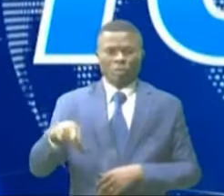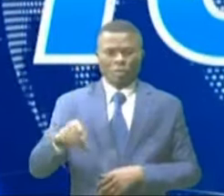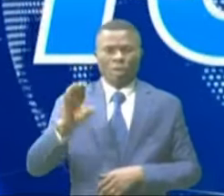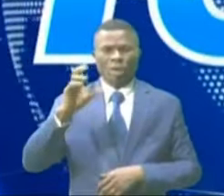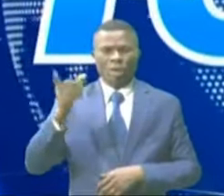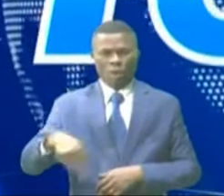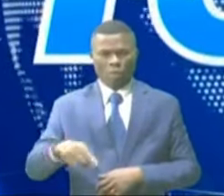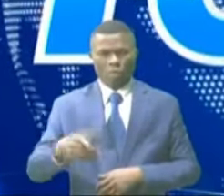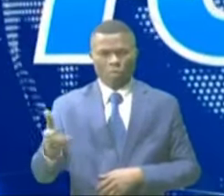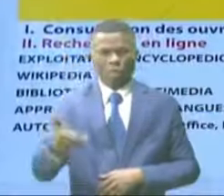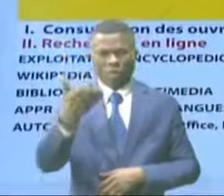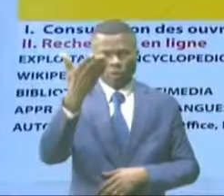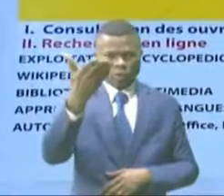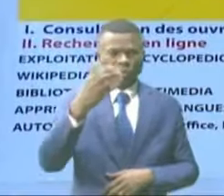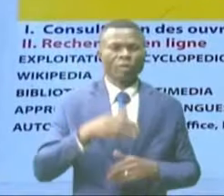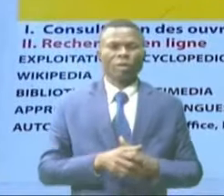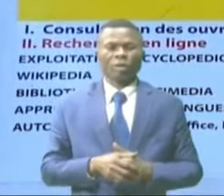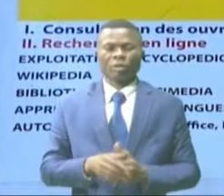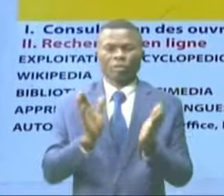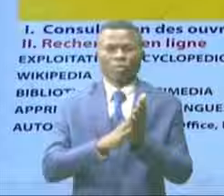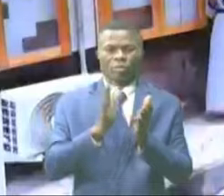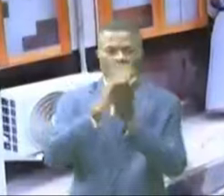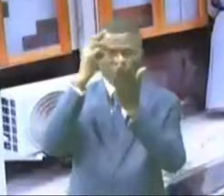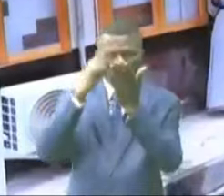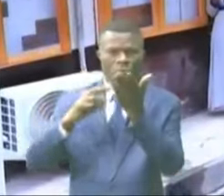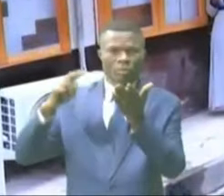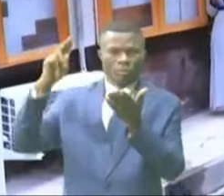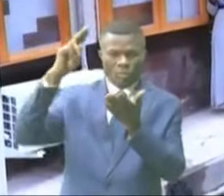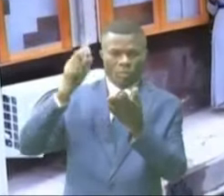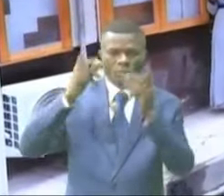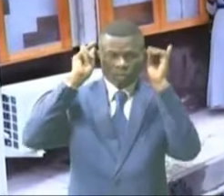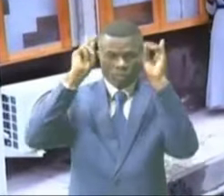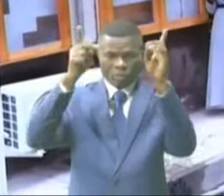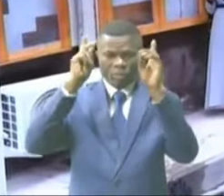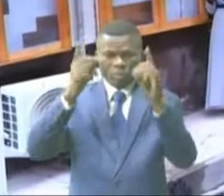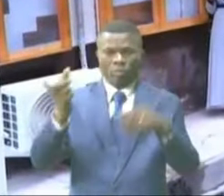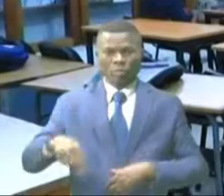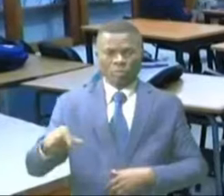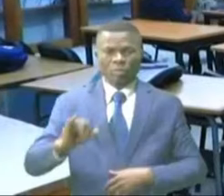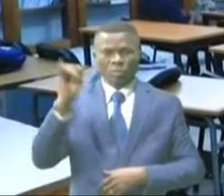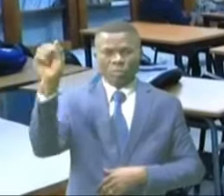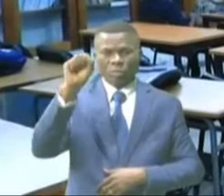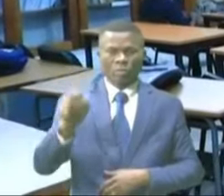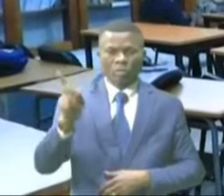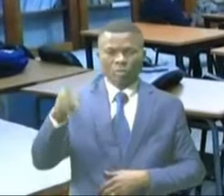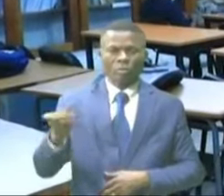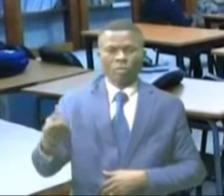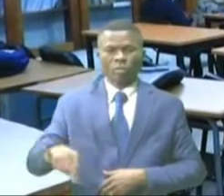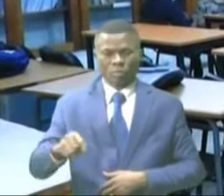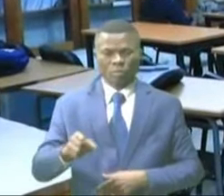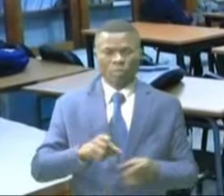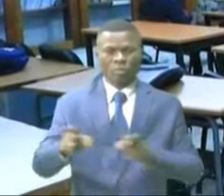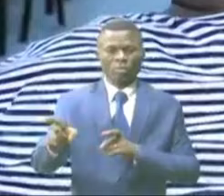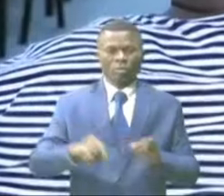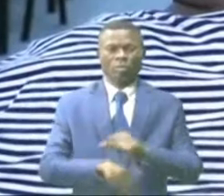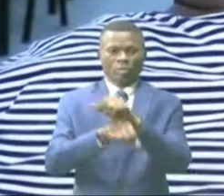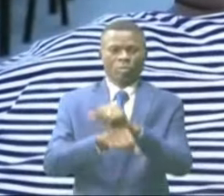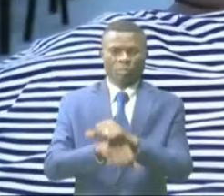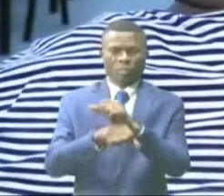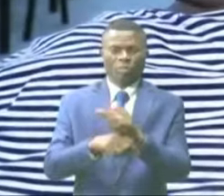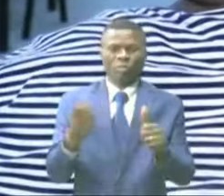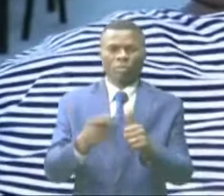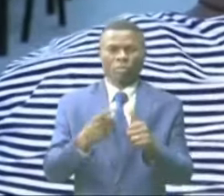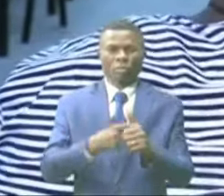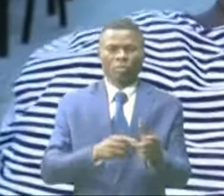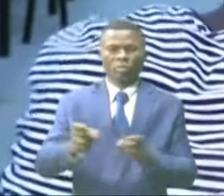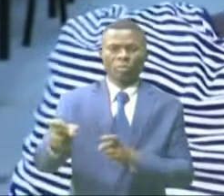Mapontima, reportage. L'Institut supérieur pédagogique de la Gombe, ISP Gombe, avec ses filières habituelles, notamment